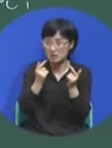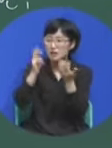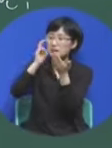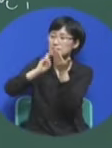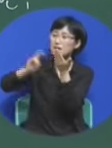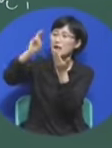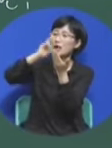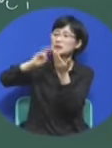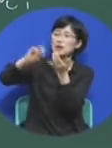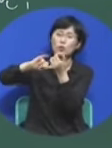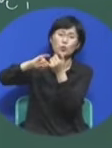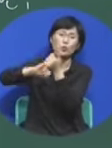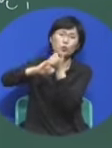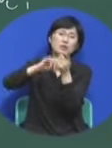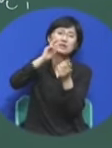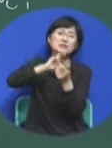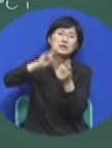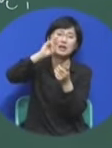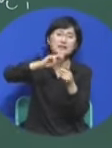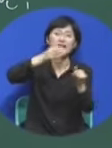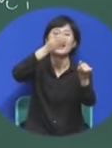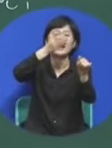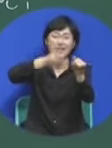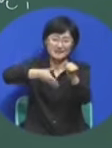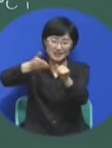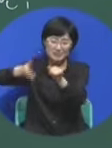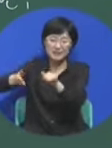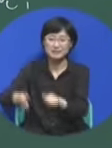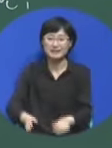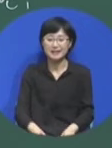시간 꼭 가질 수 있기를 바랍니다.